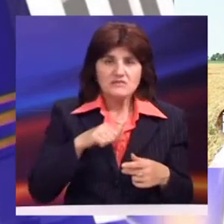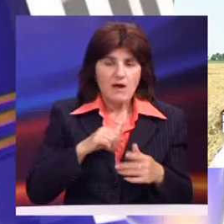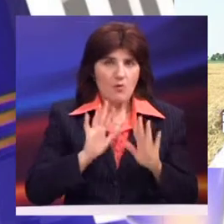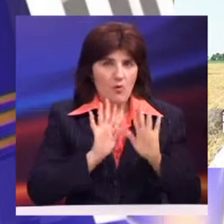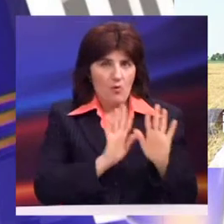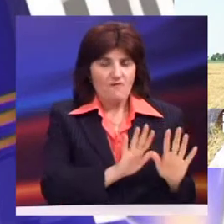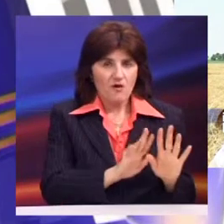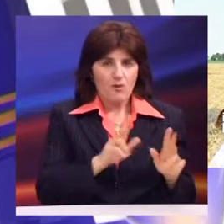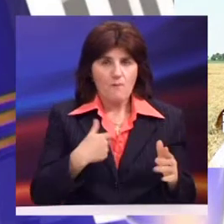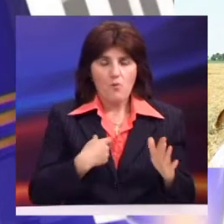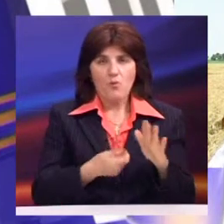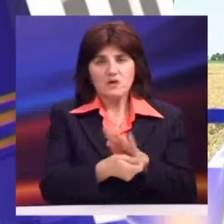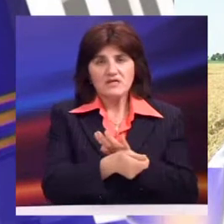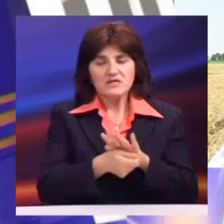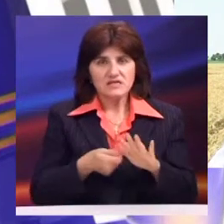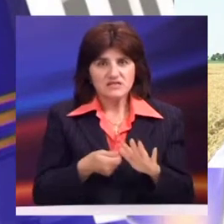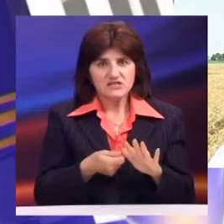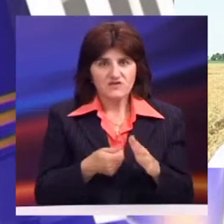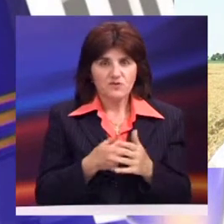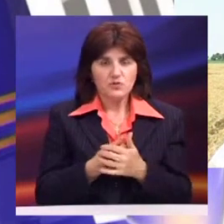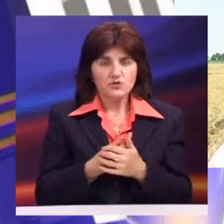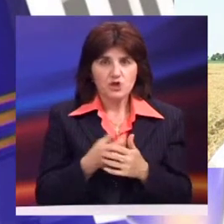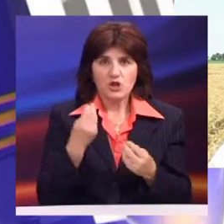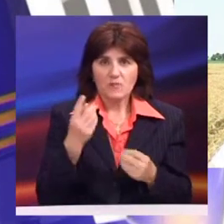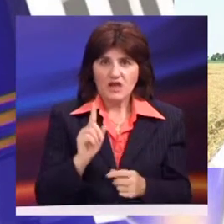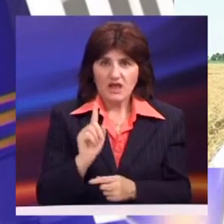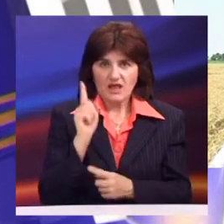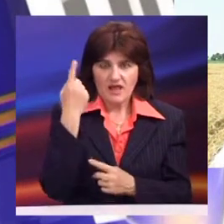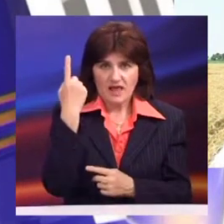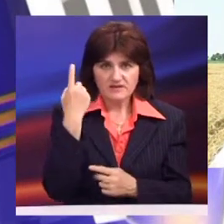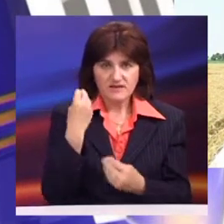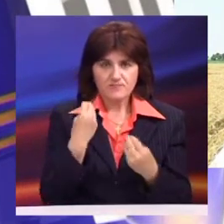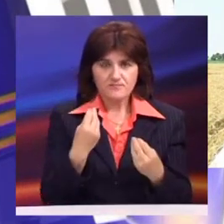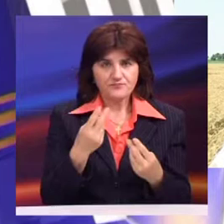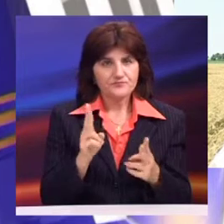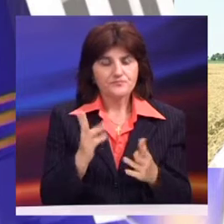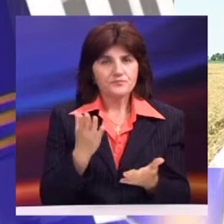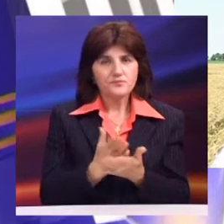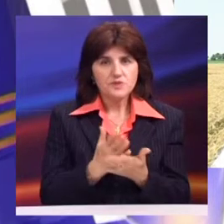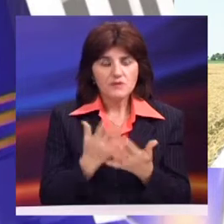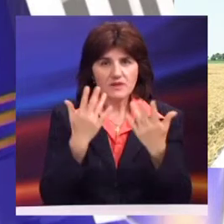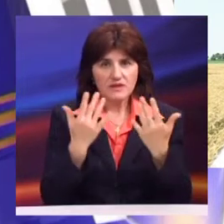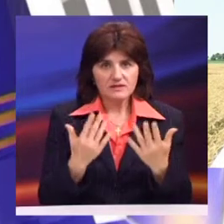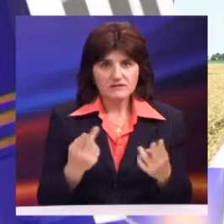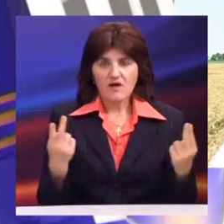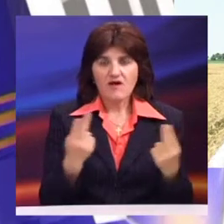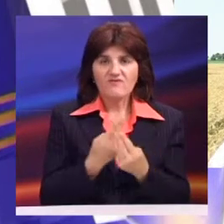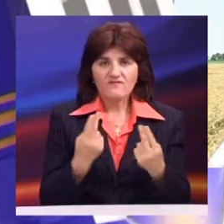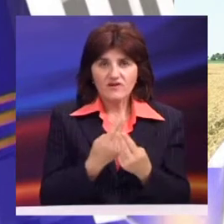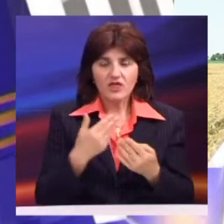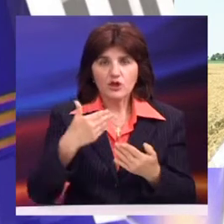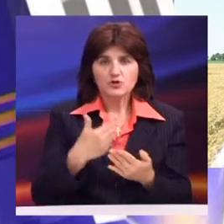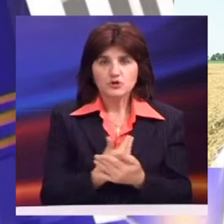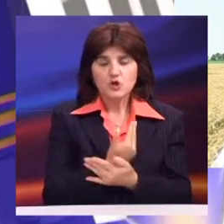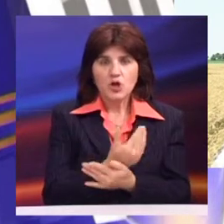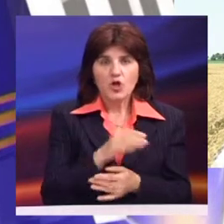iz takvog ogleda možemo izvući adekvatne rezultate i validne rezultate da bi mogli procjenjivati